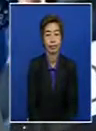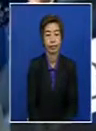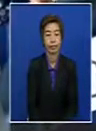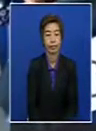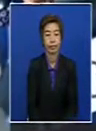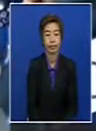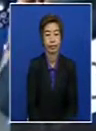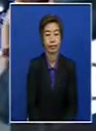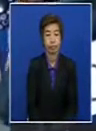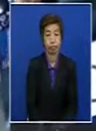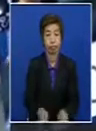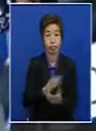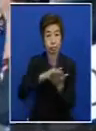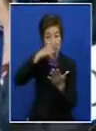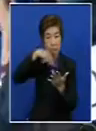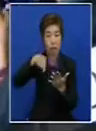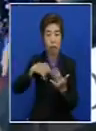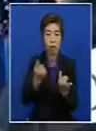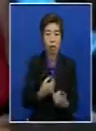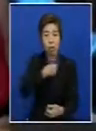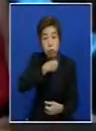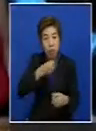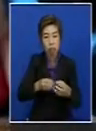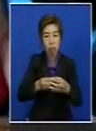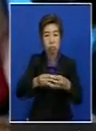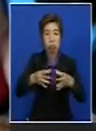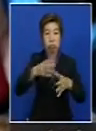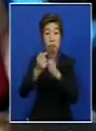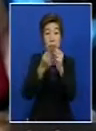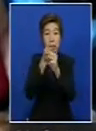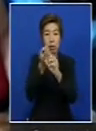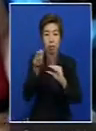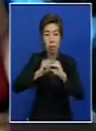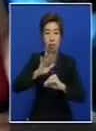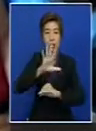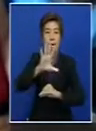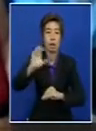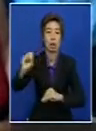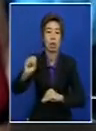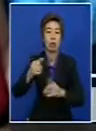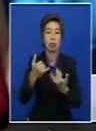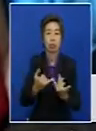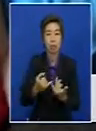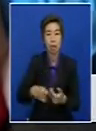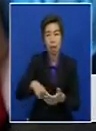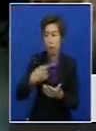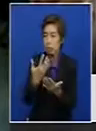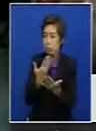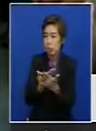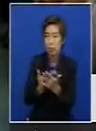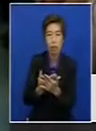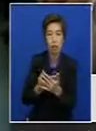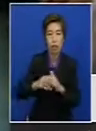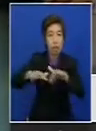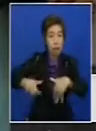สอดคล้องกับประเทศไทยที่จำนวนผู้สูงอายุเพิ่มขึ้นปีละ 500,000 คนขณะที่หลักประกันด้านรายได้สำห